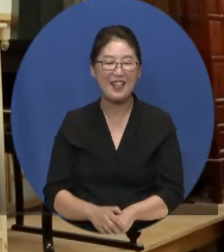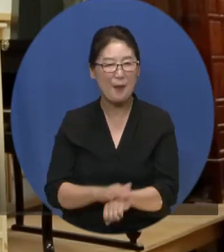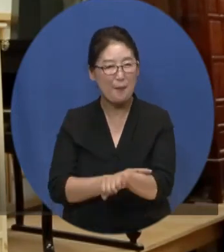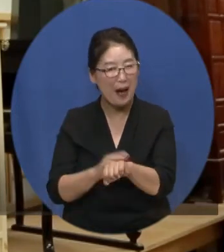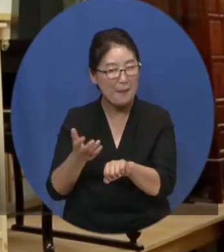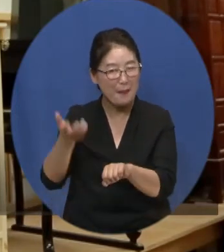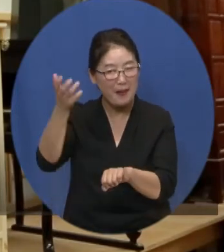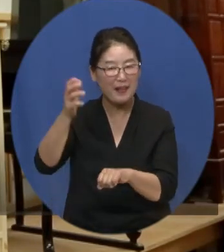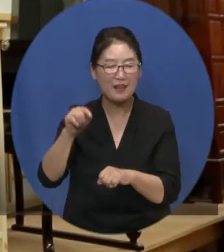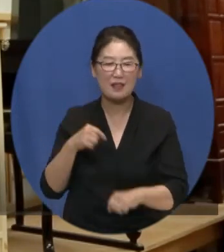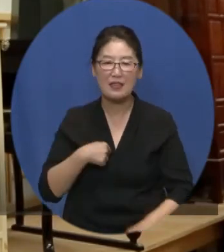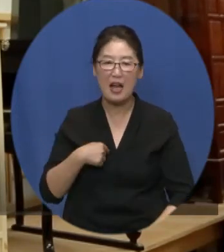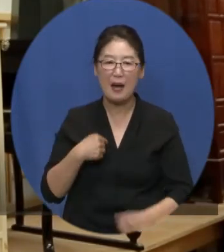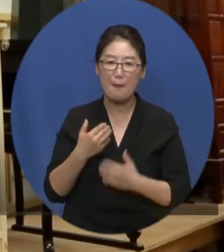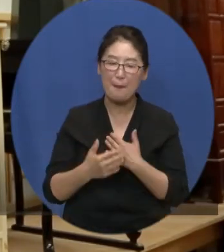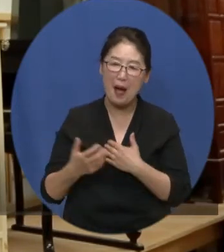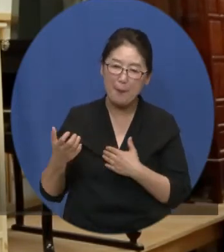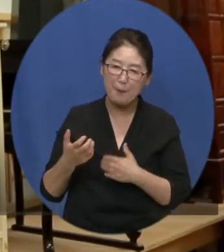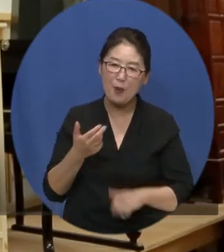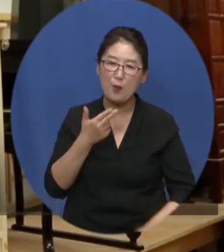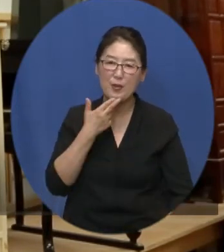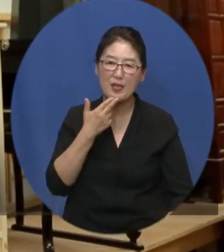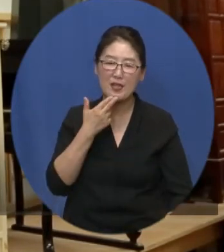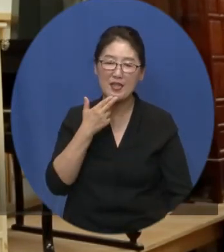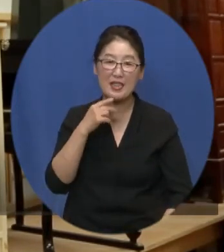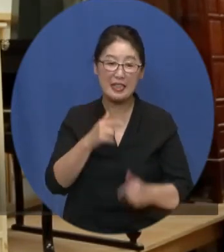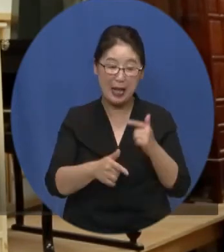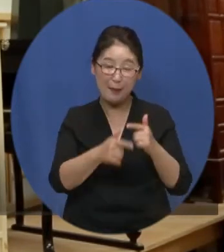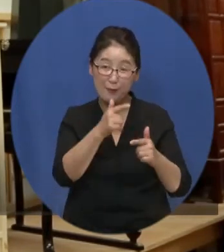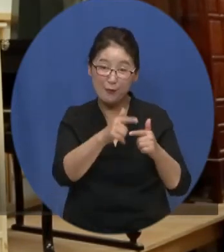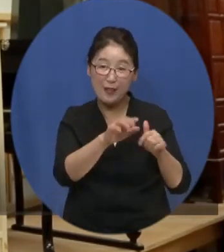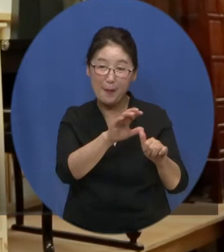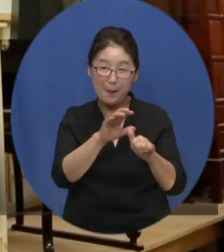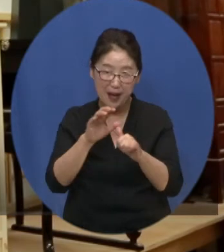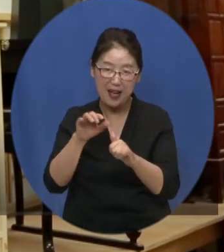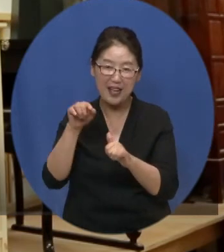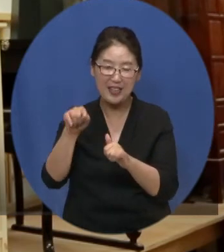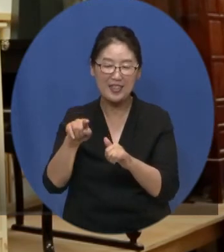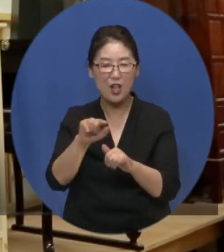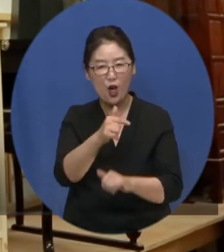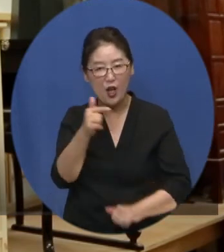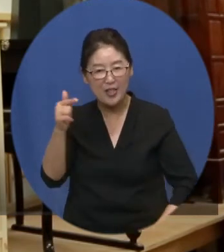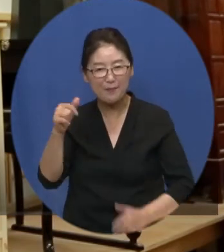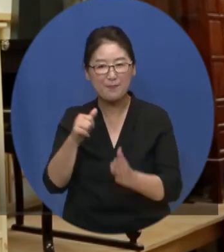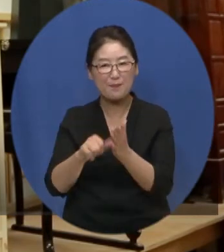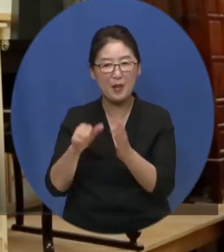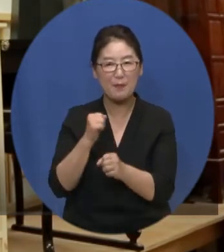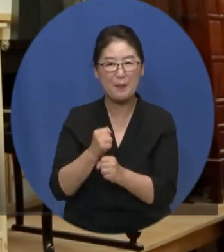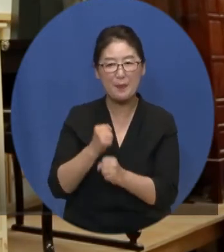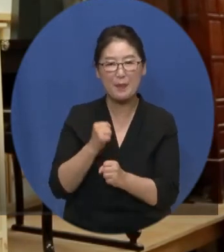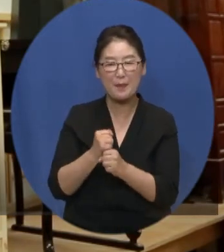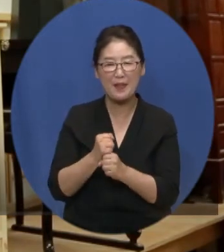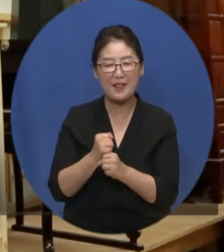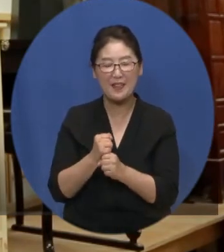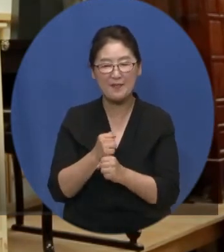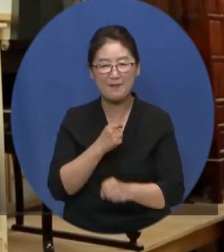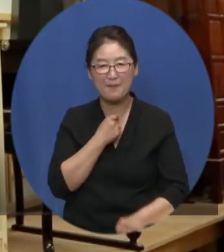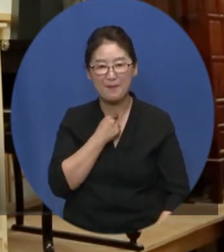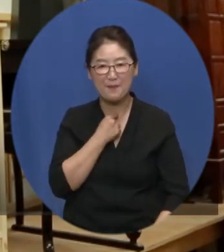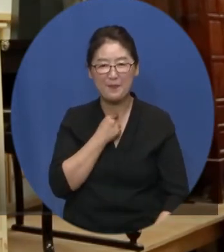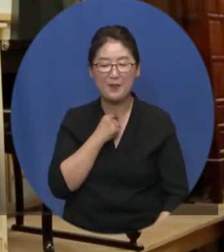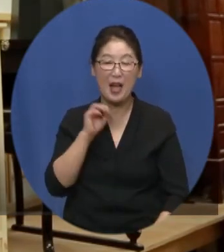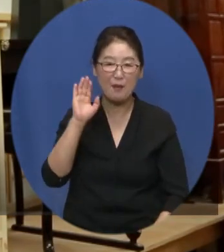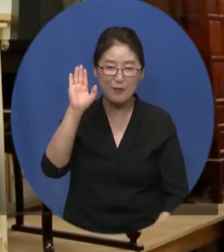안아프고 죽을 때까지 이거 만지면서 그 다음에 조금 더 잘